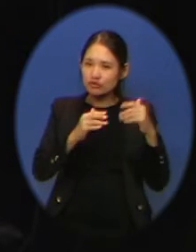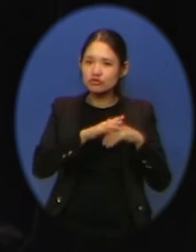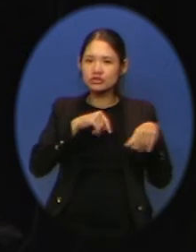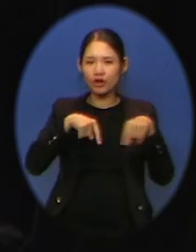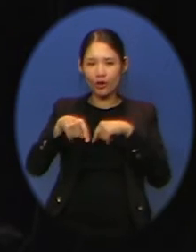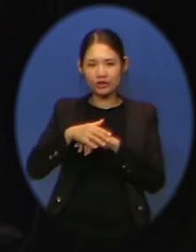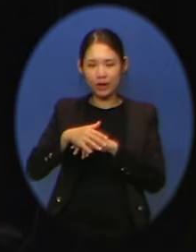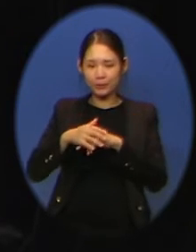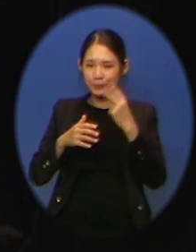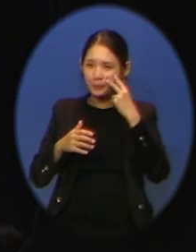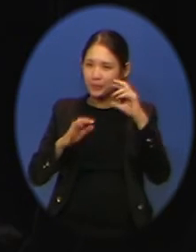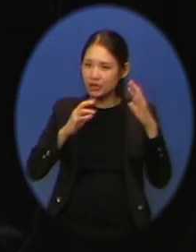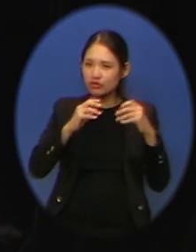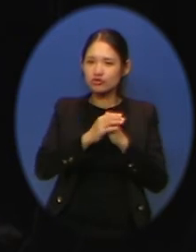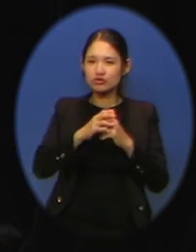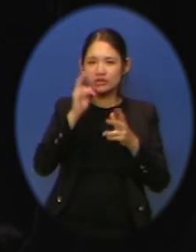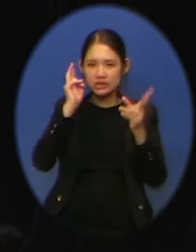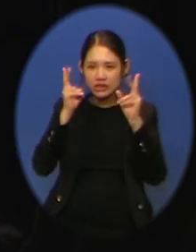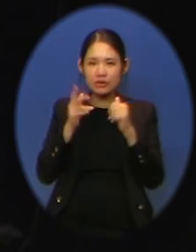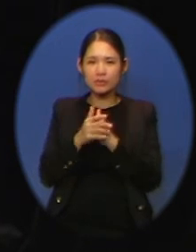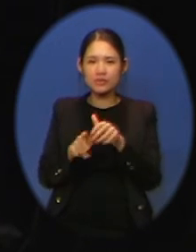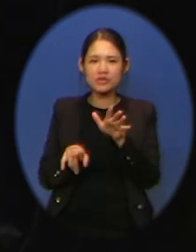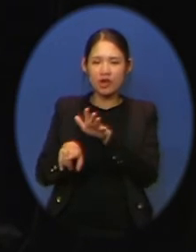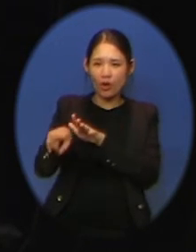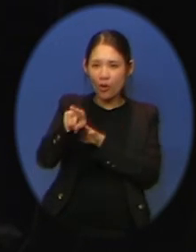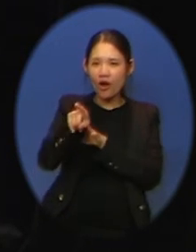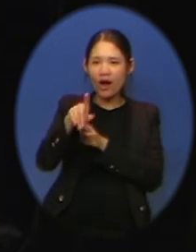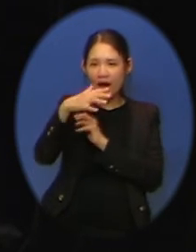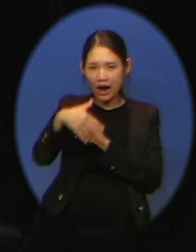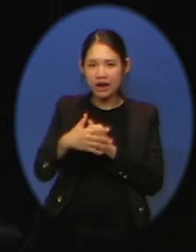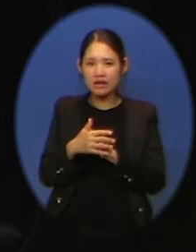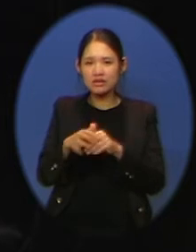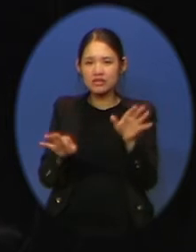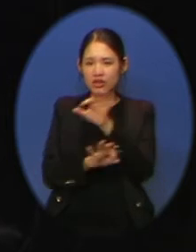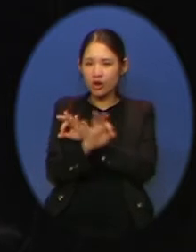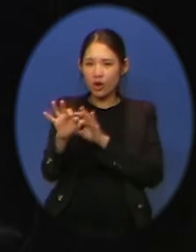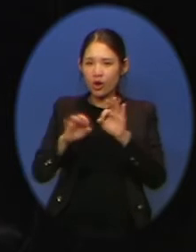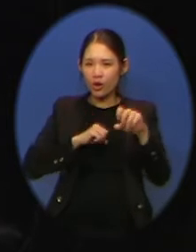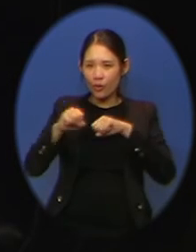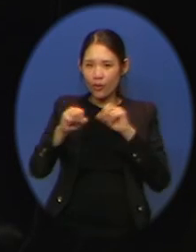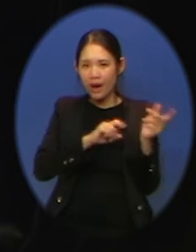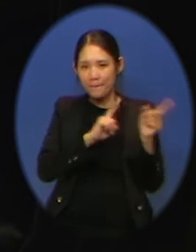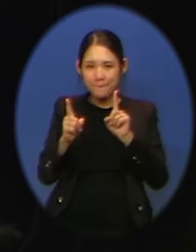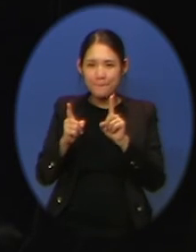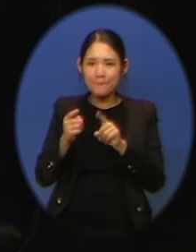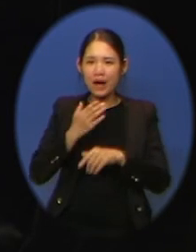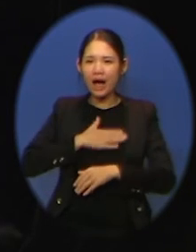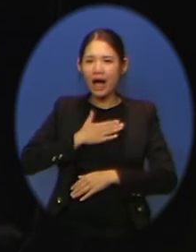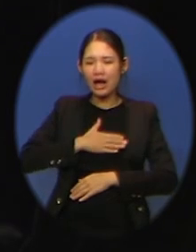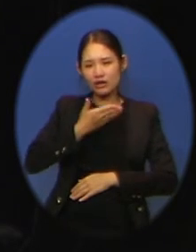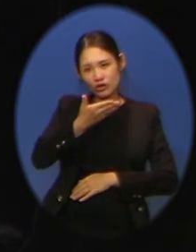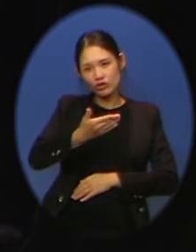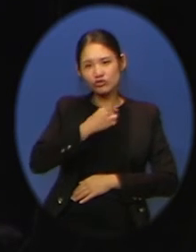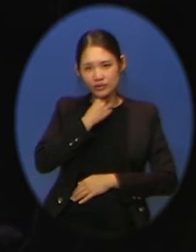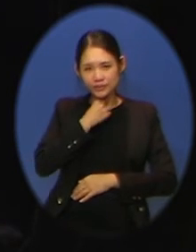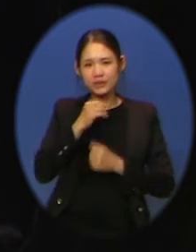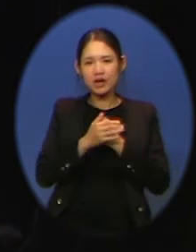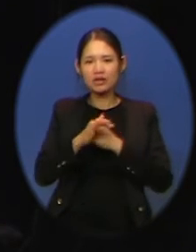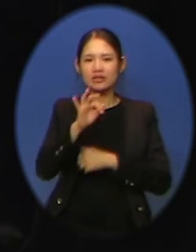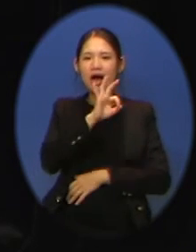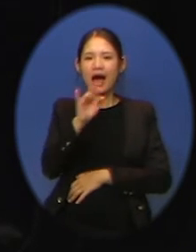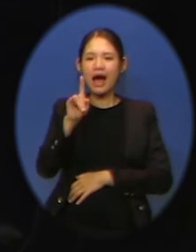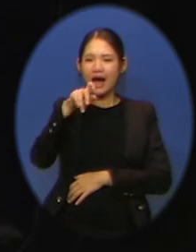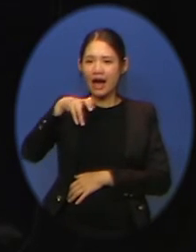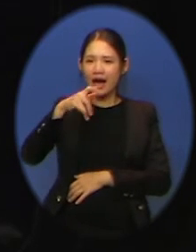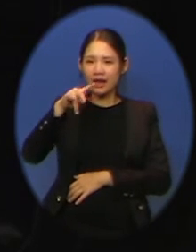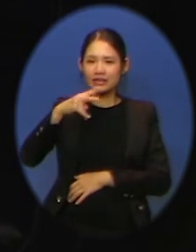조금 잘 모르고 있거나 선진화되지 않은 정치나 경제를 좀 활성화시켜서 알려주고 싶어서 이제 아카데미를 시작하여